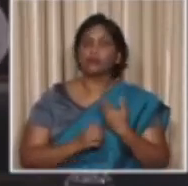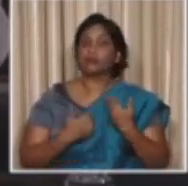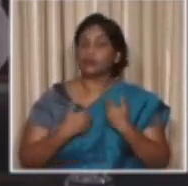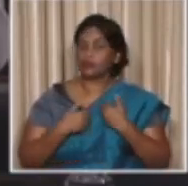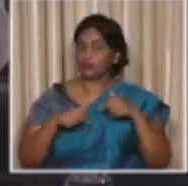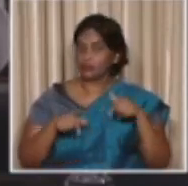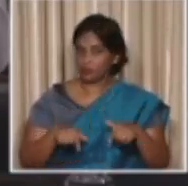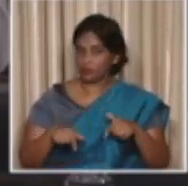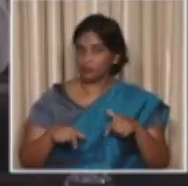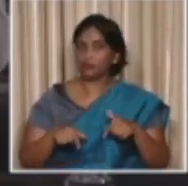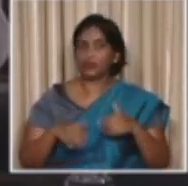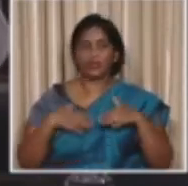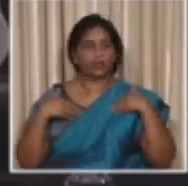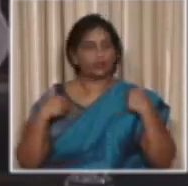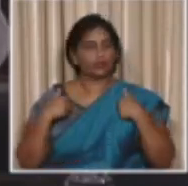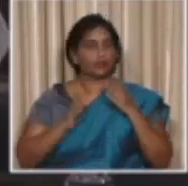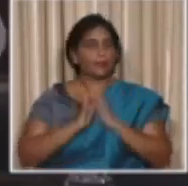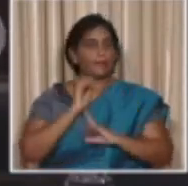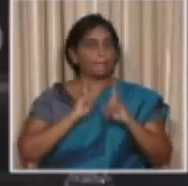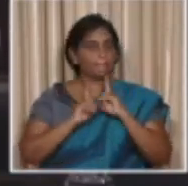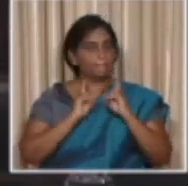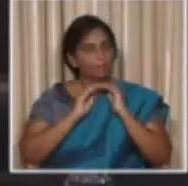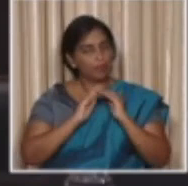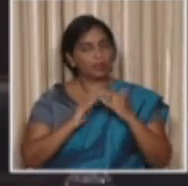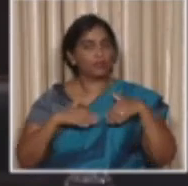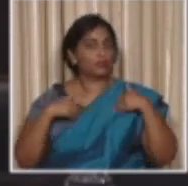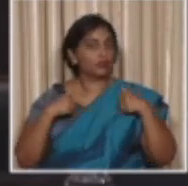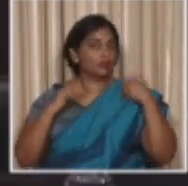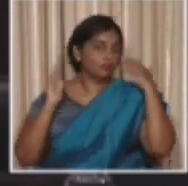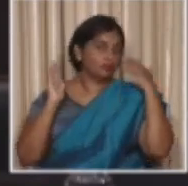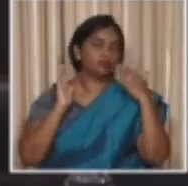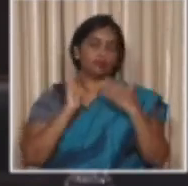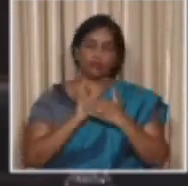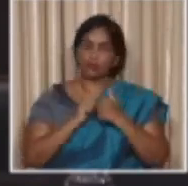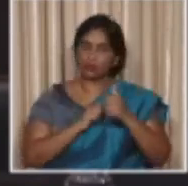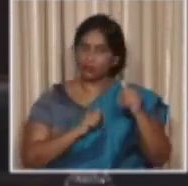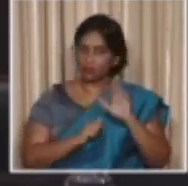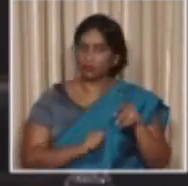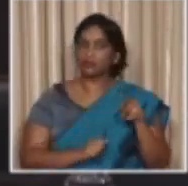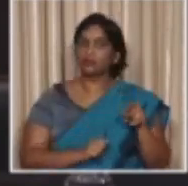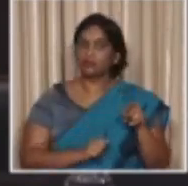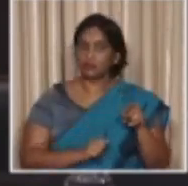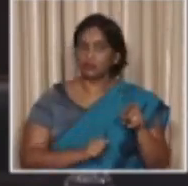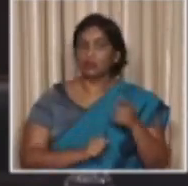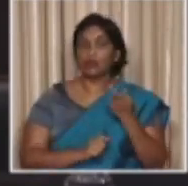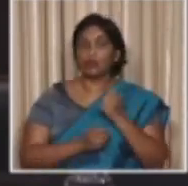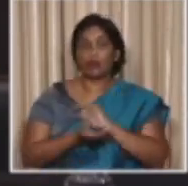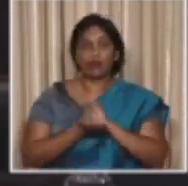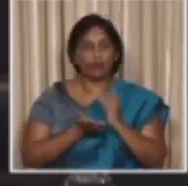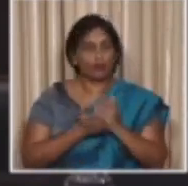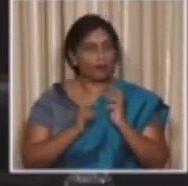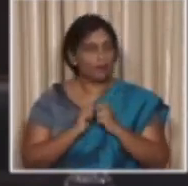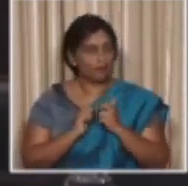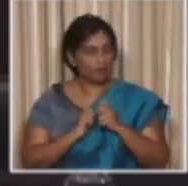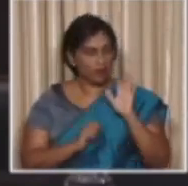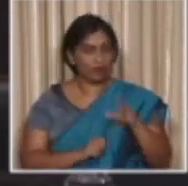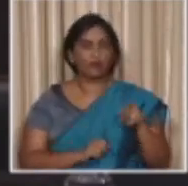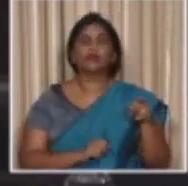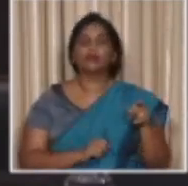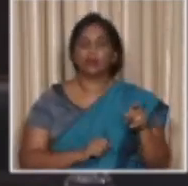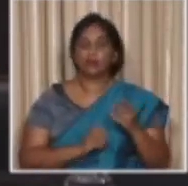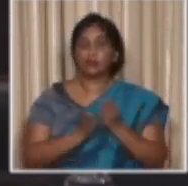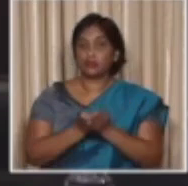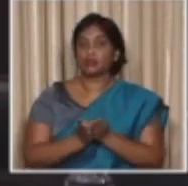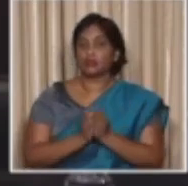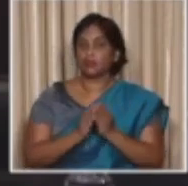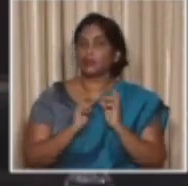අද සෞඛ්‍ය අමාත්‍යාංශය හැරි රටේ සෞඛ්‍ය පද්ධතිය ගැන ගත්තොත් අරමුදල් වල ප්‍රශ්නයක් තියෙනවා සම්පත්